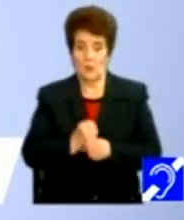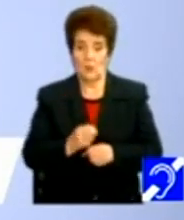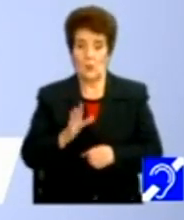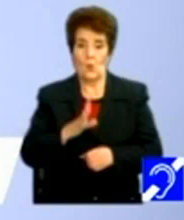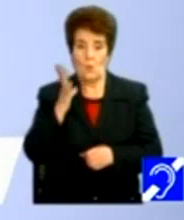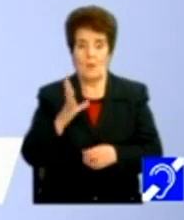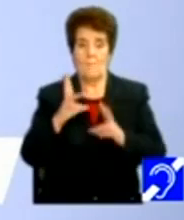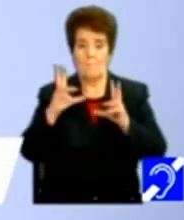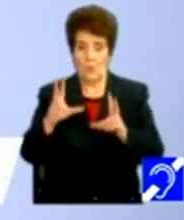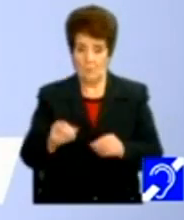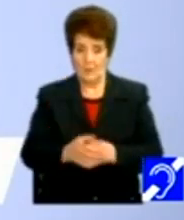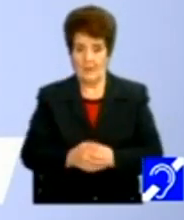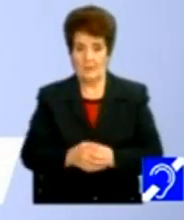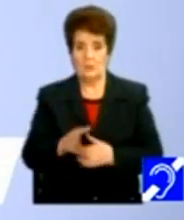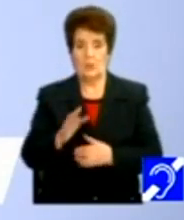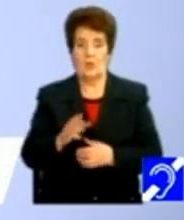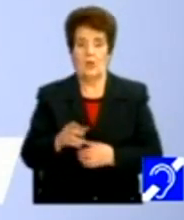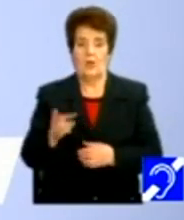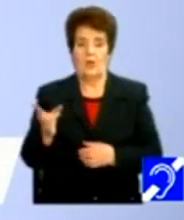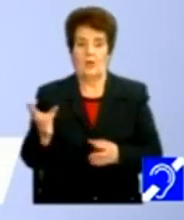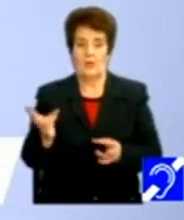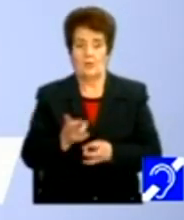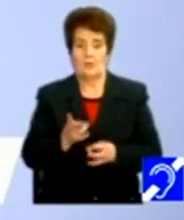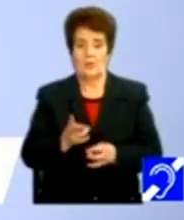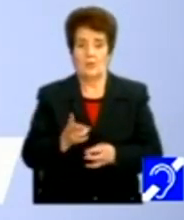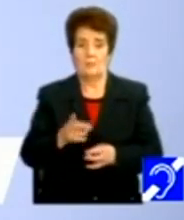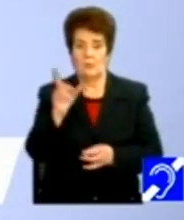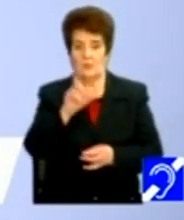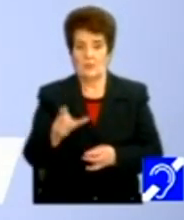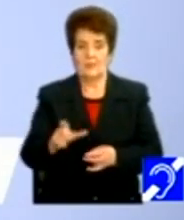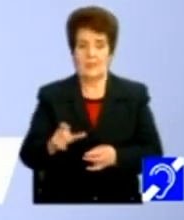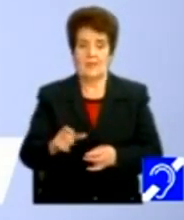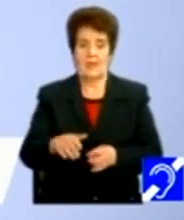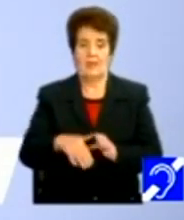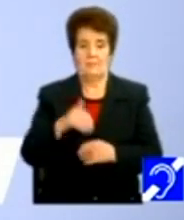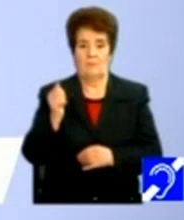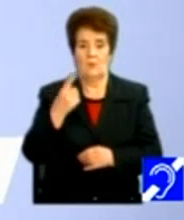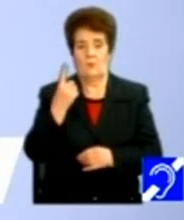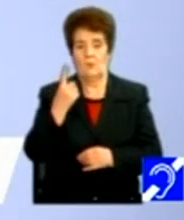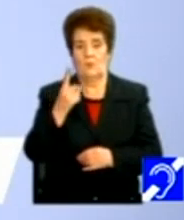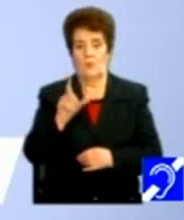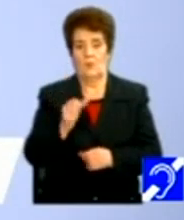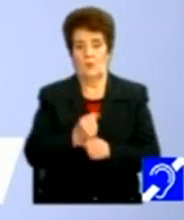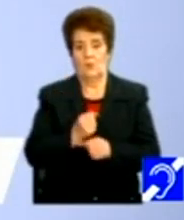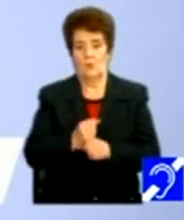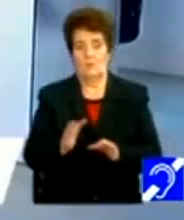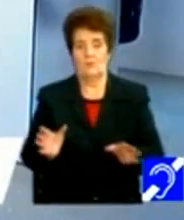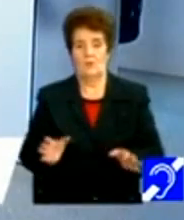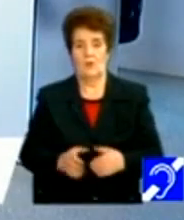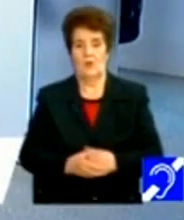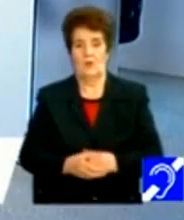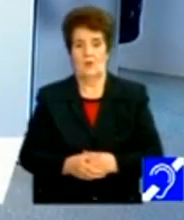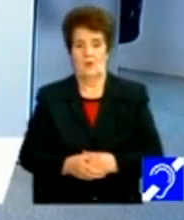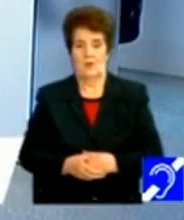promis. Urmează un singur lucru. Cetățenii să ne dea votul pentru că noi știm ce să facem cu el. Ați văzut